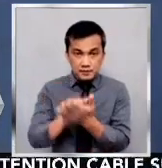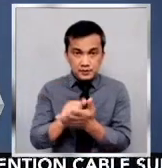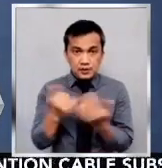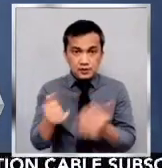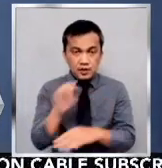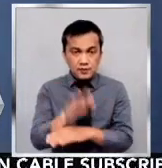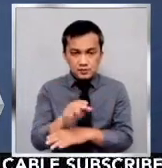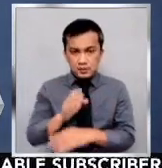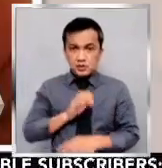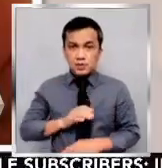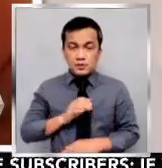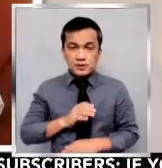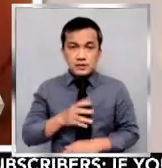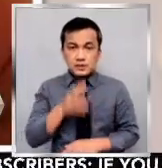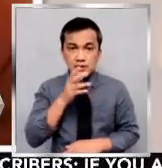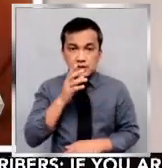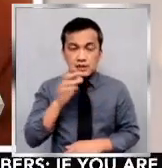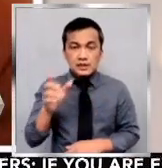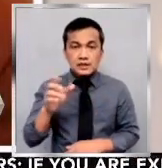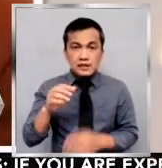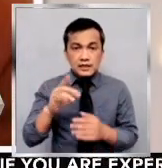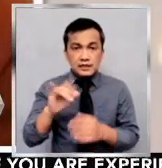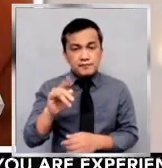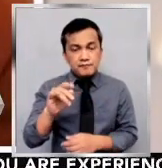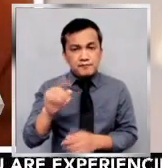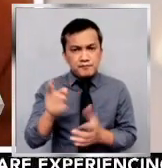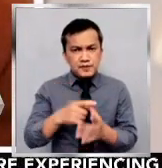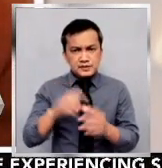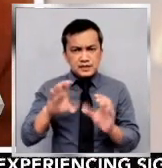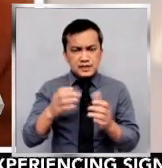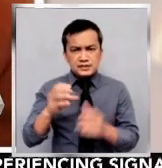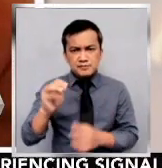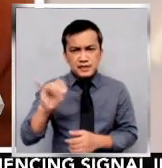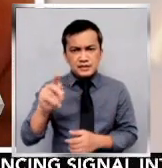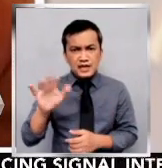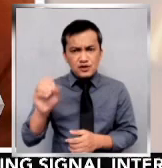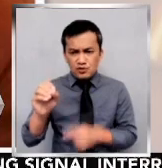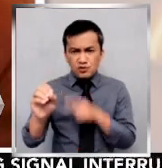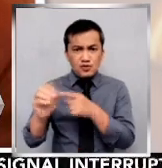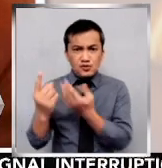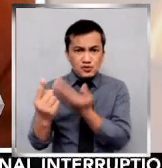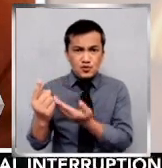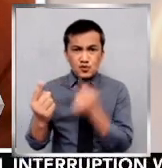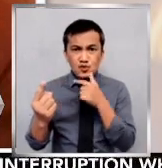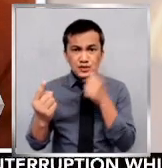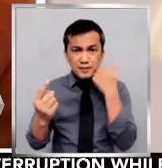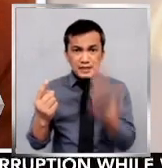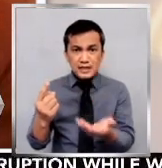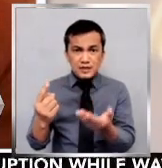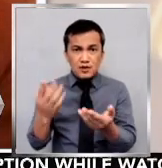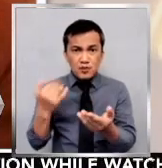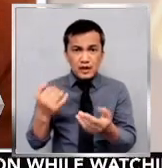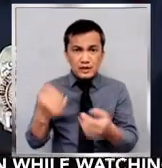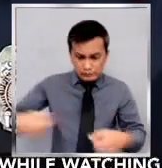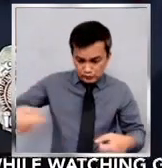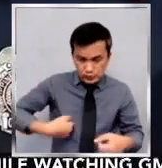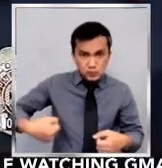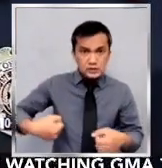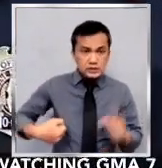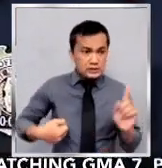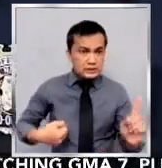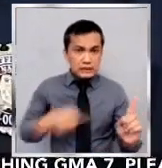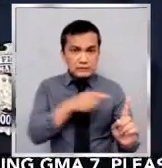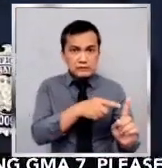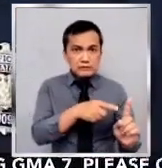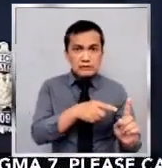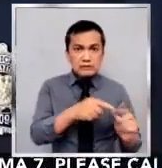3rd Class Magsayo, ang kadete ng PNPA na namatay matapos umanong suntukin sa tiyan ng isang upperclassman. Para